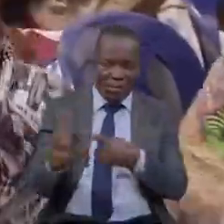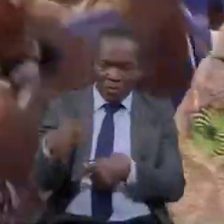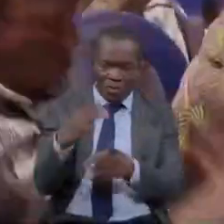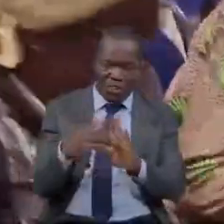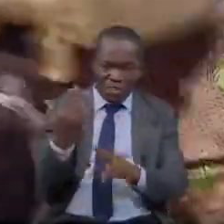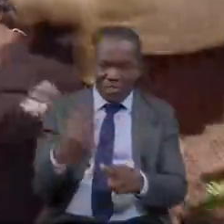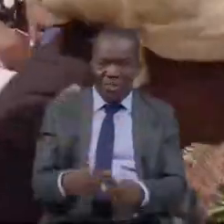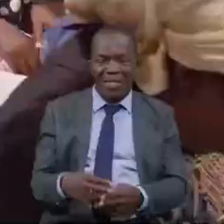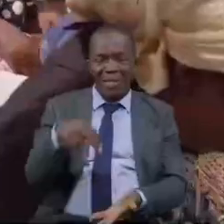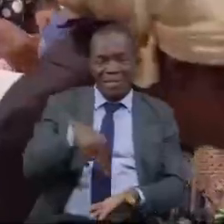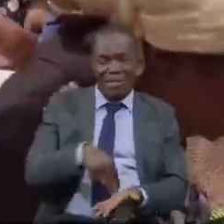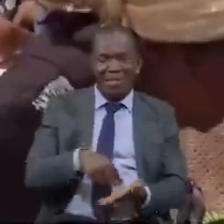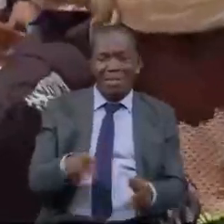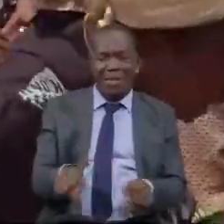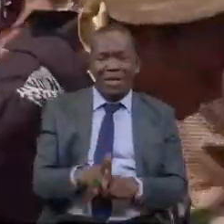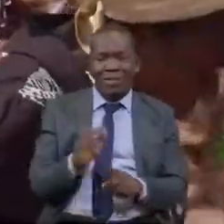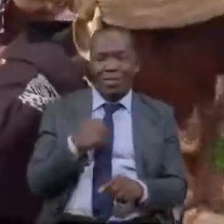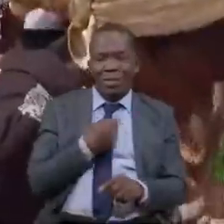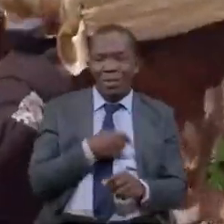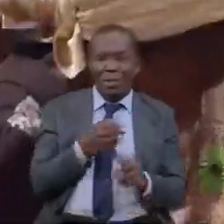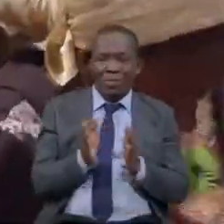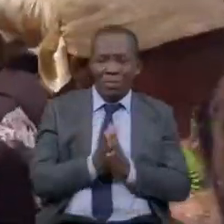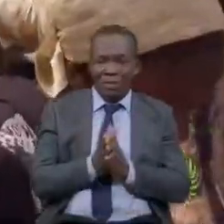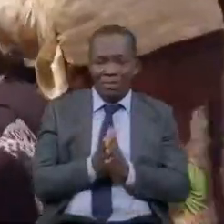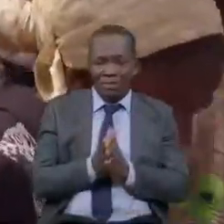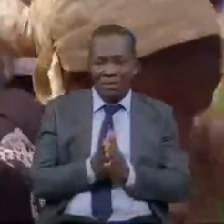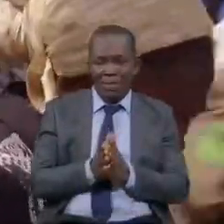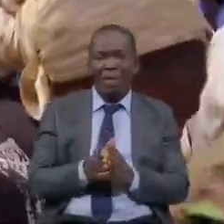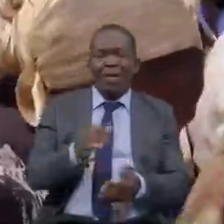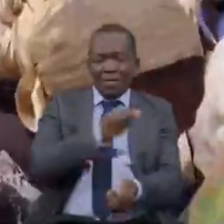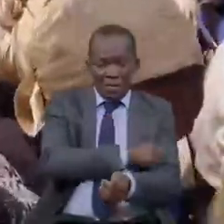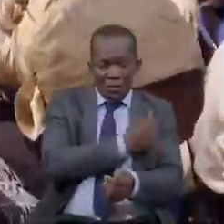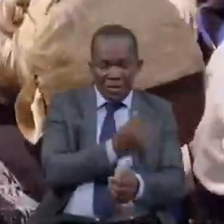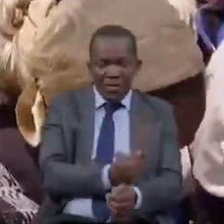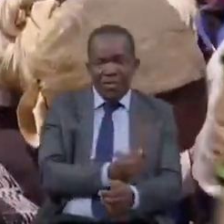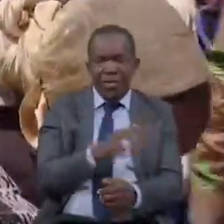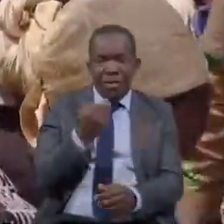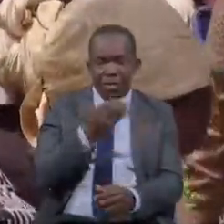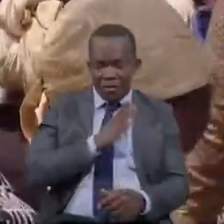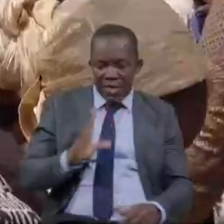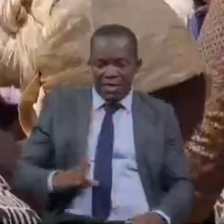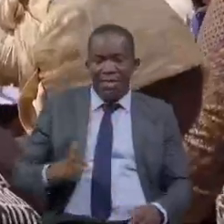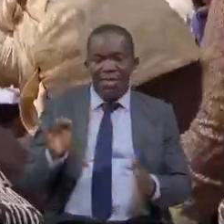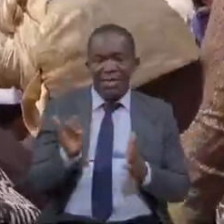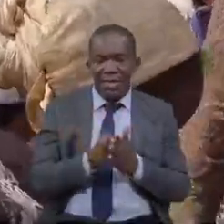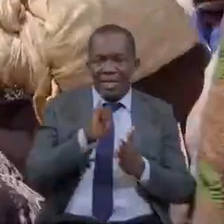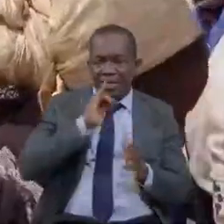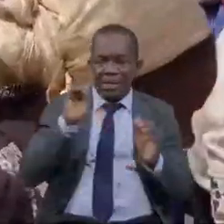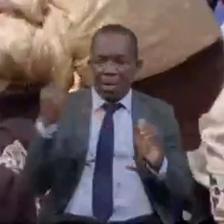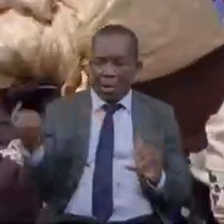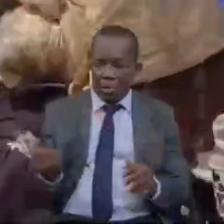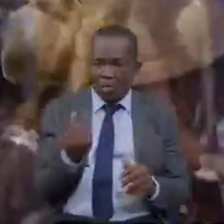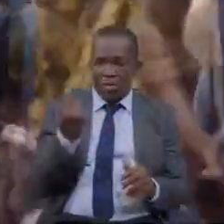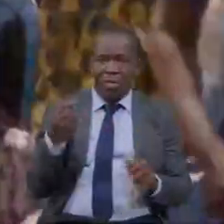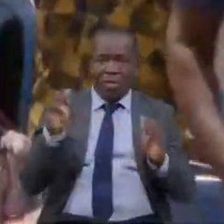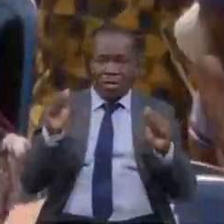au Seigneur. L'autorité de Christ, qu'il est toujours capable. Ah, vous ne priez